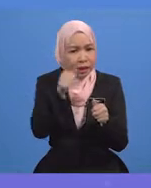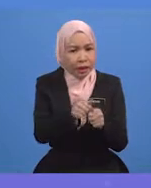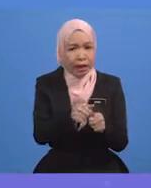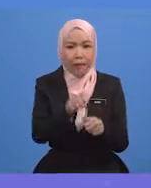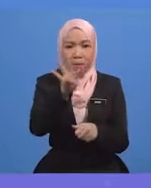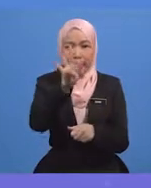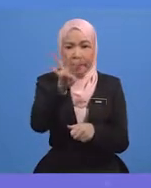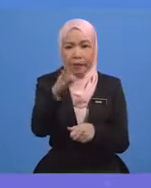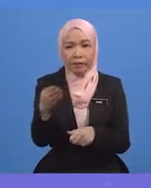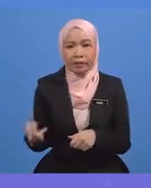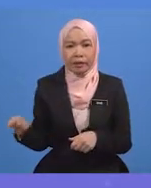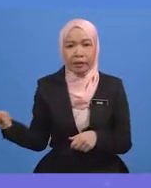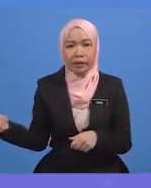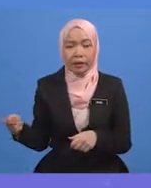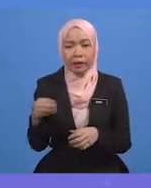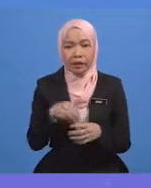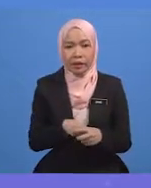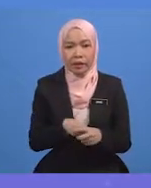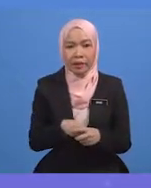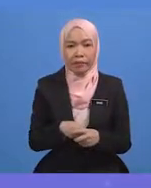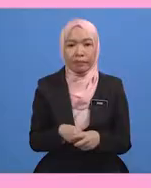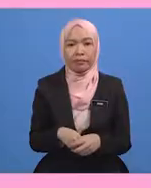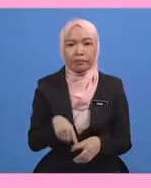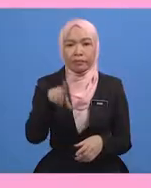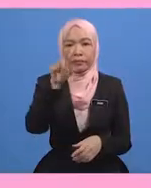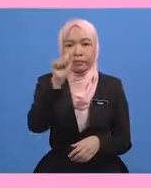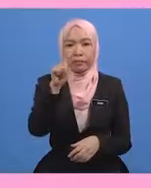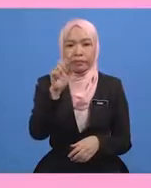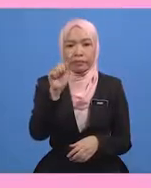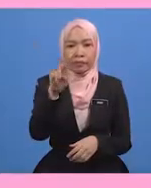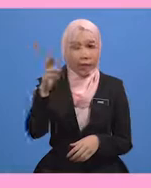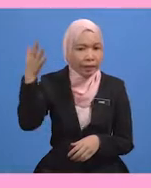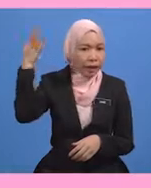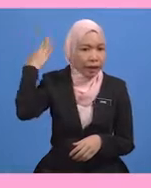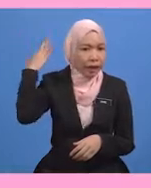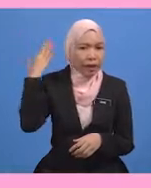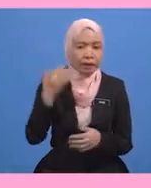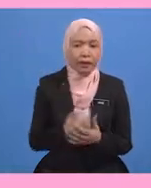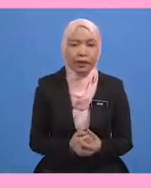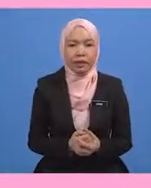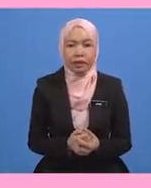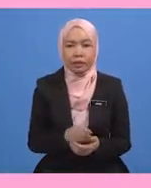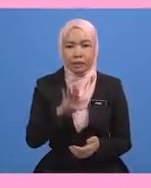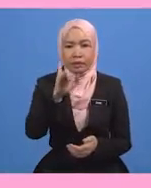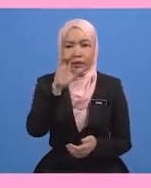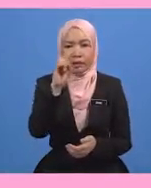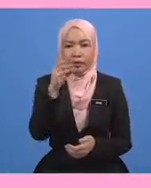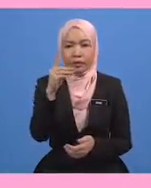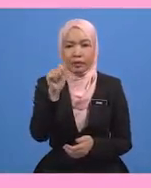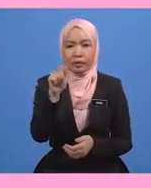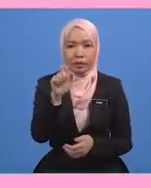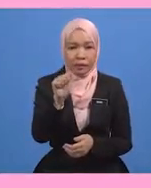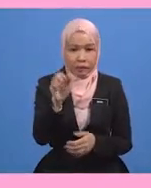perkara dalam latar belakang tokoh ini. Sebagai contoh, soalannya berbunyi,